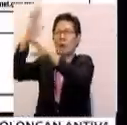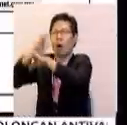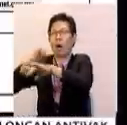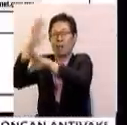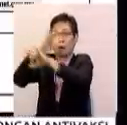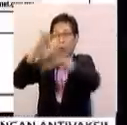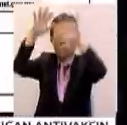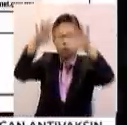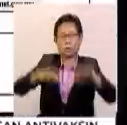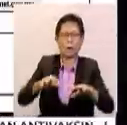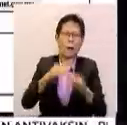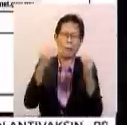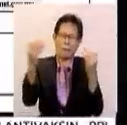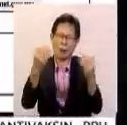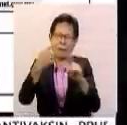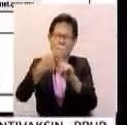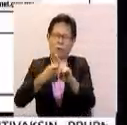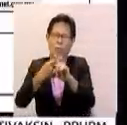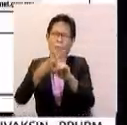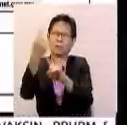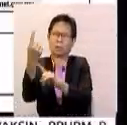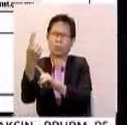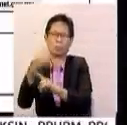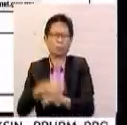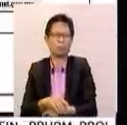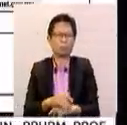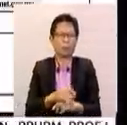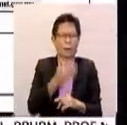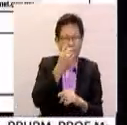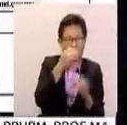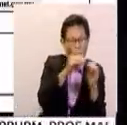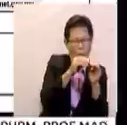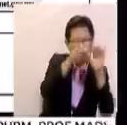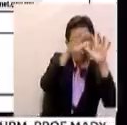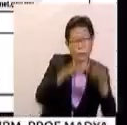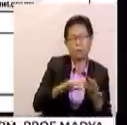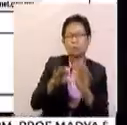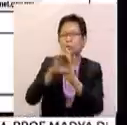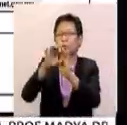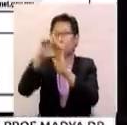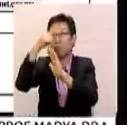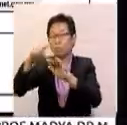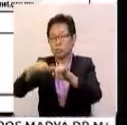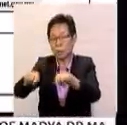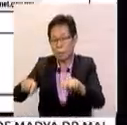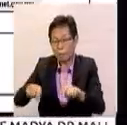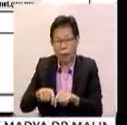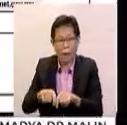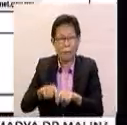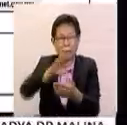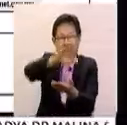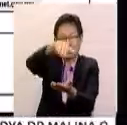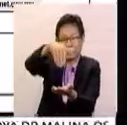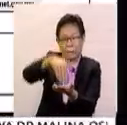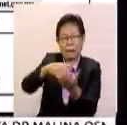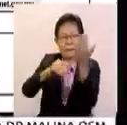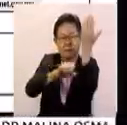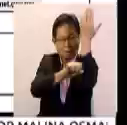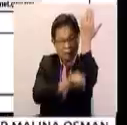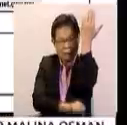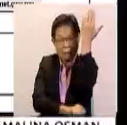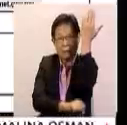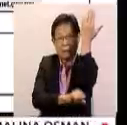menurun berbanding pada bulan Januari Sebagai contoh untuk kawasan di bahagian Tengah ke selatan